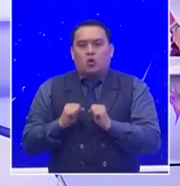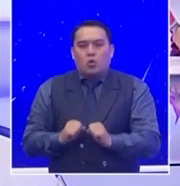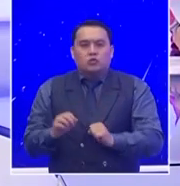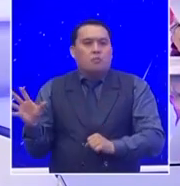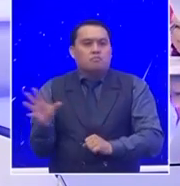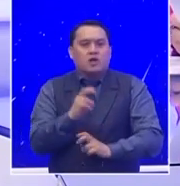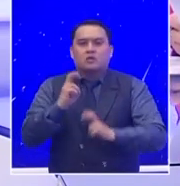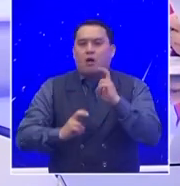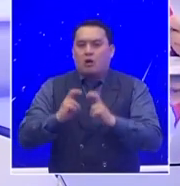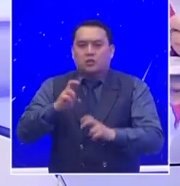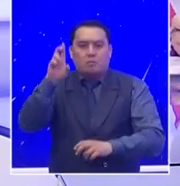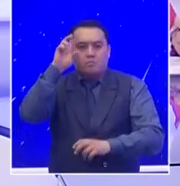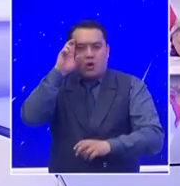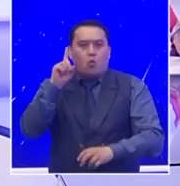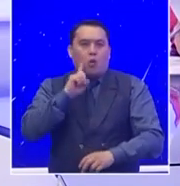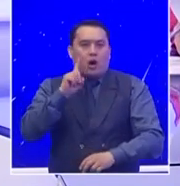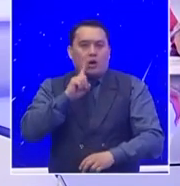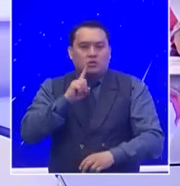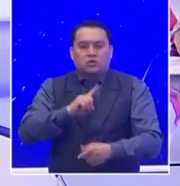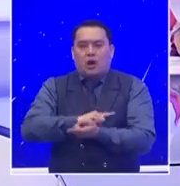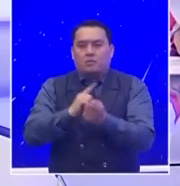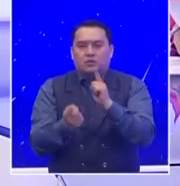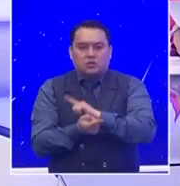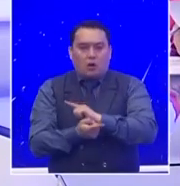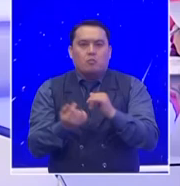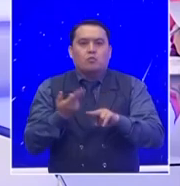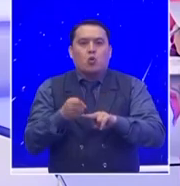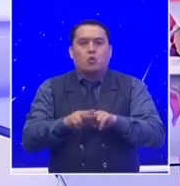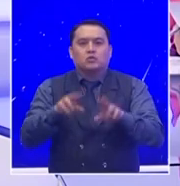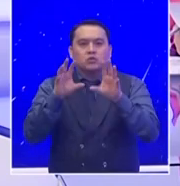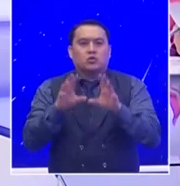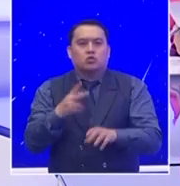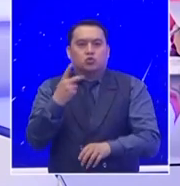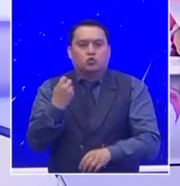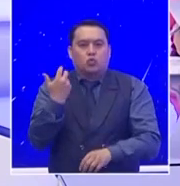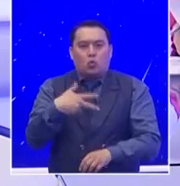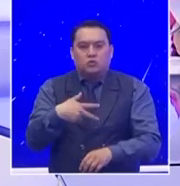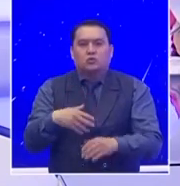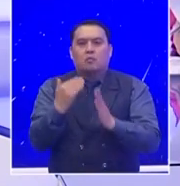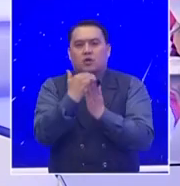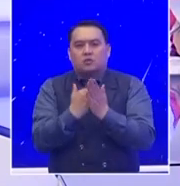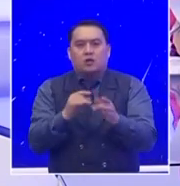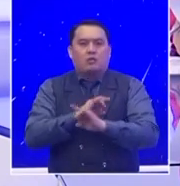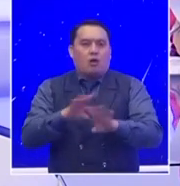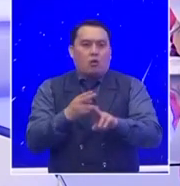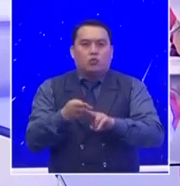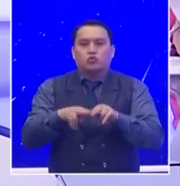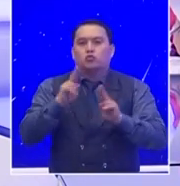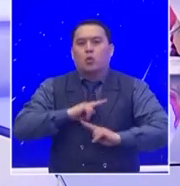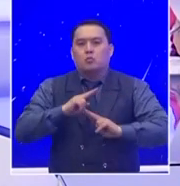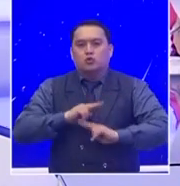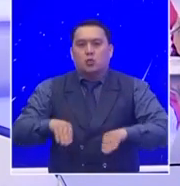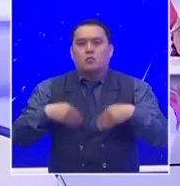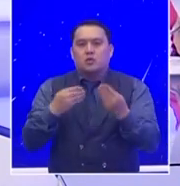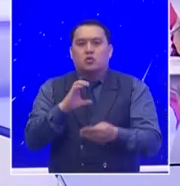барлық кәсіпорындар мен мекемелер осы режимге ауысуға міндетті. Бұл Еңбек кодексінің 138-ші бабында реттелген. Осы орайда жұмыс